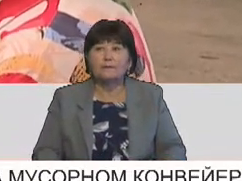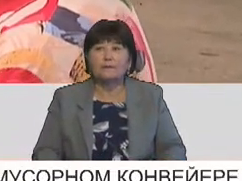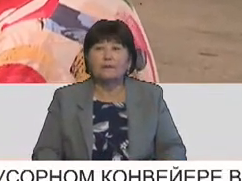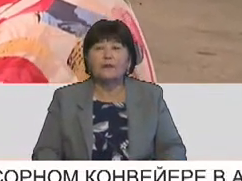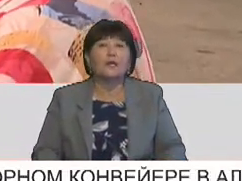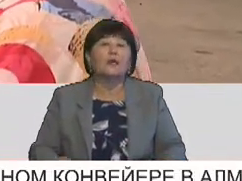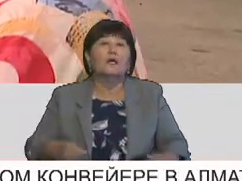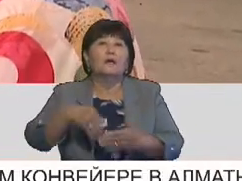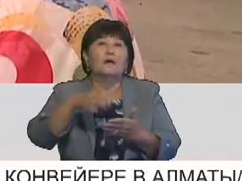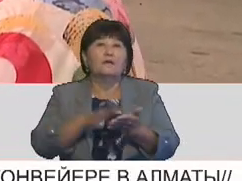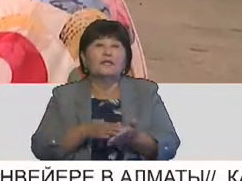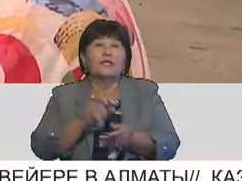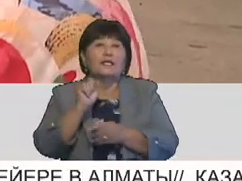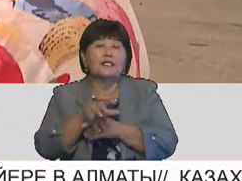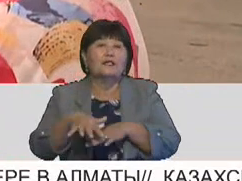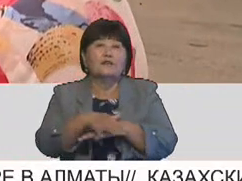благодарность